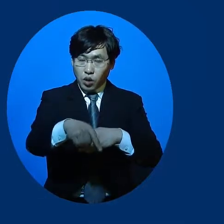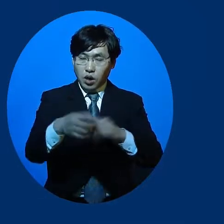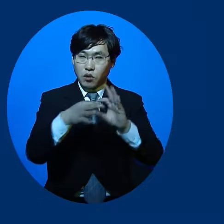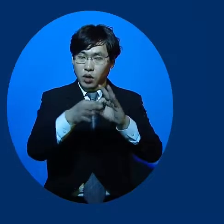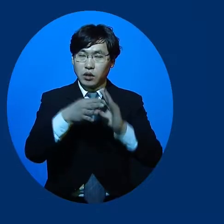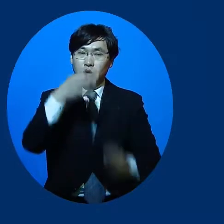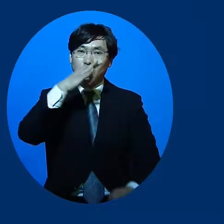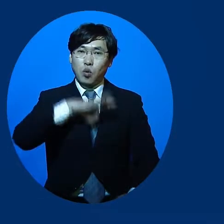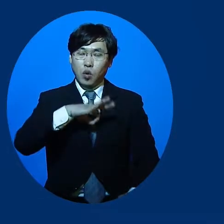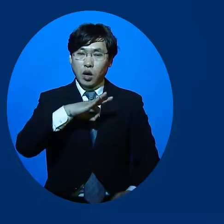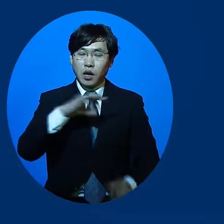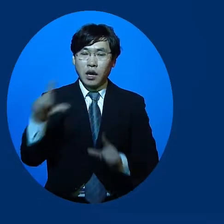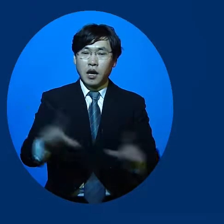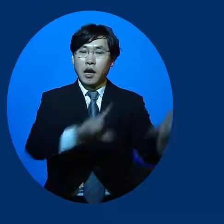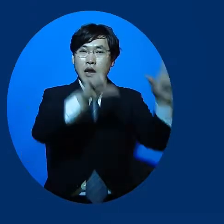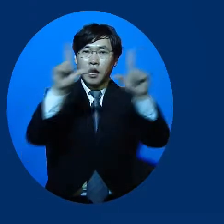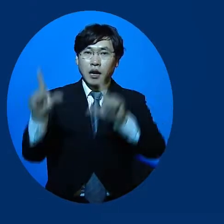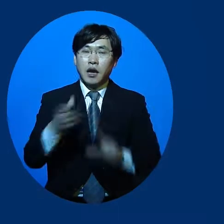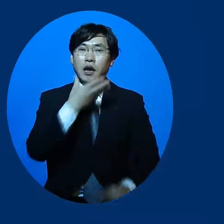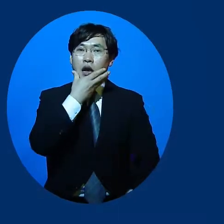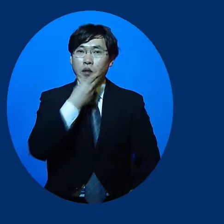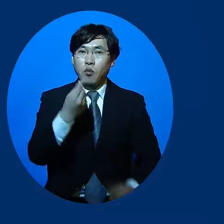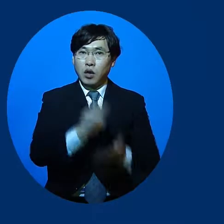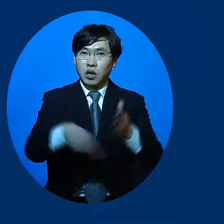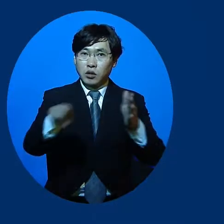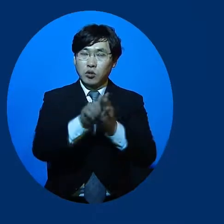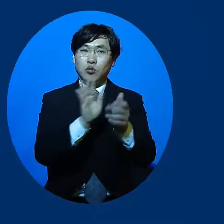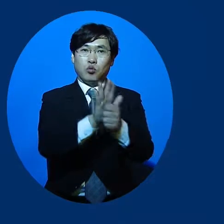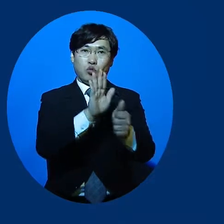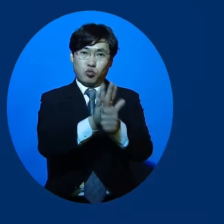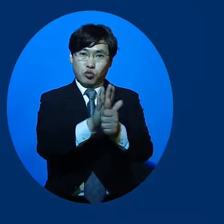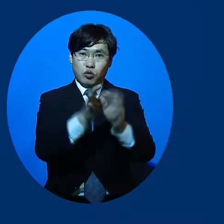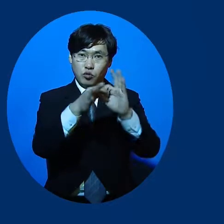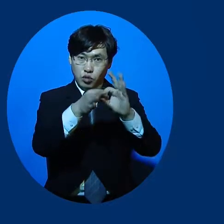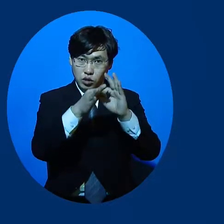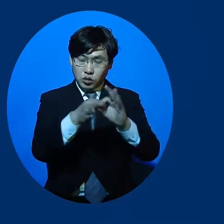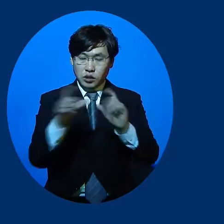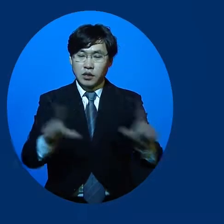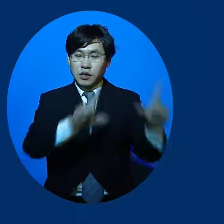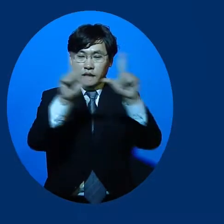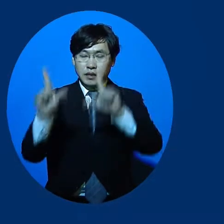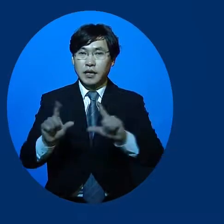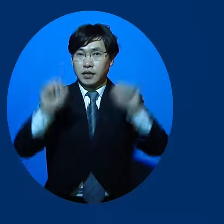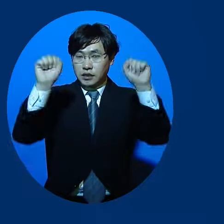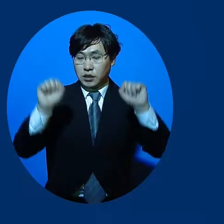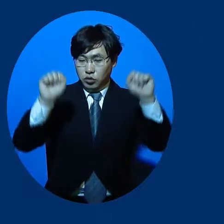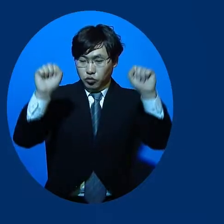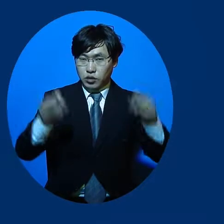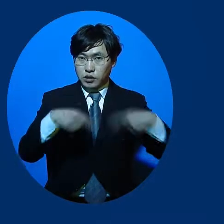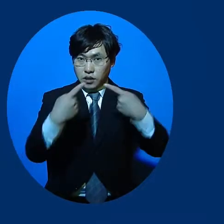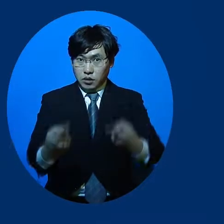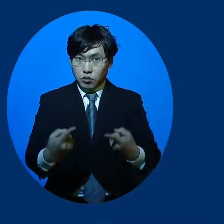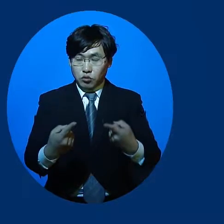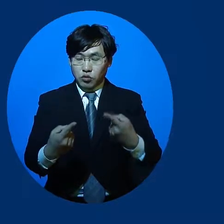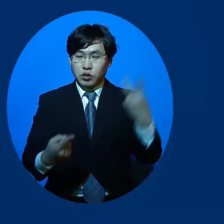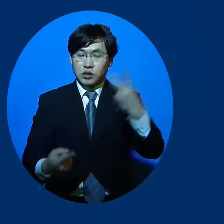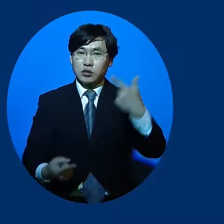행복한 삶의 질을 위한 수단으로 부각되면서 최근 생활체육에 참여하는 장애인이 2006년